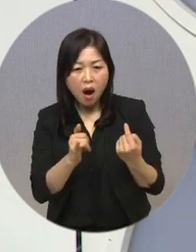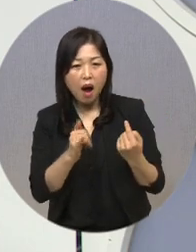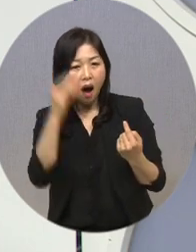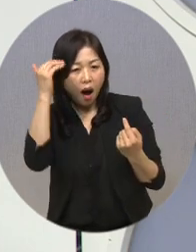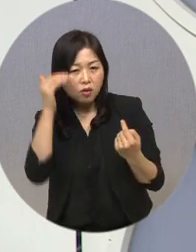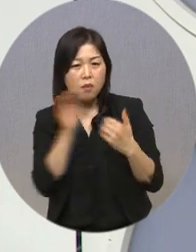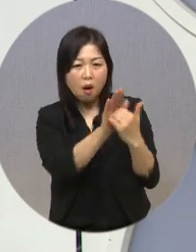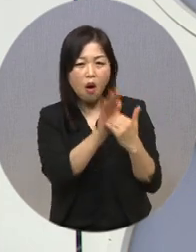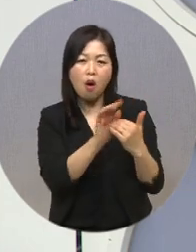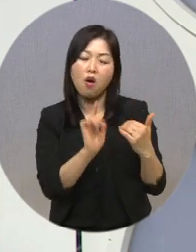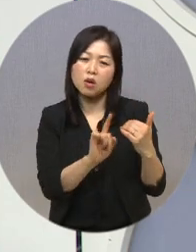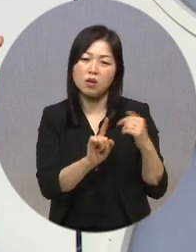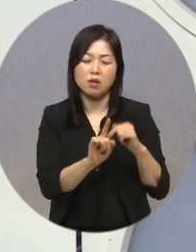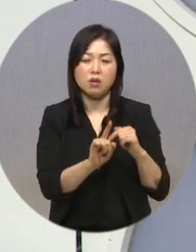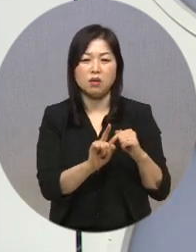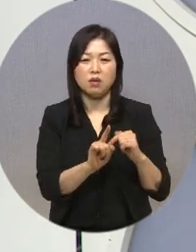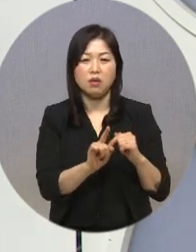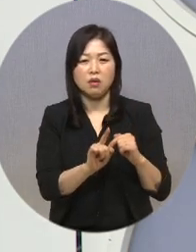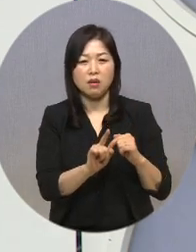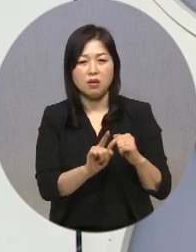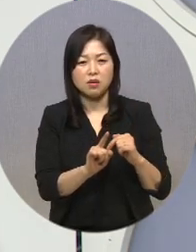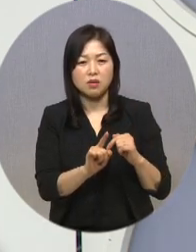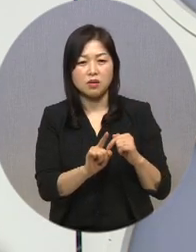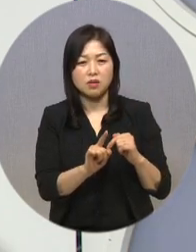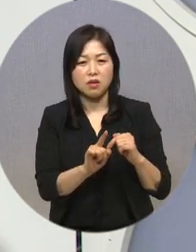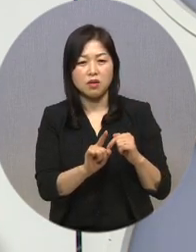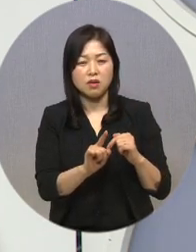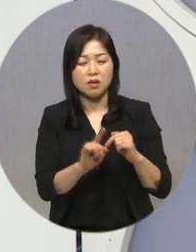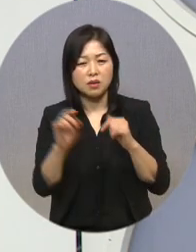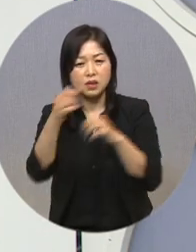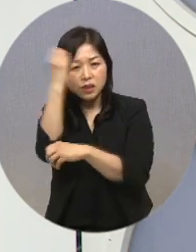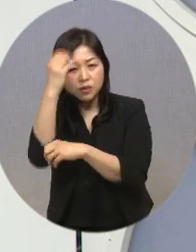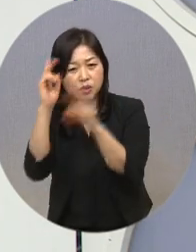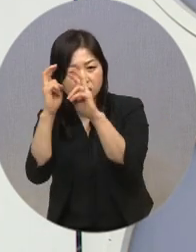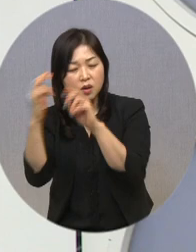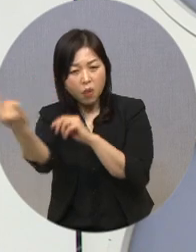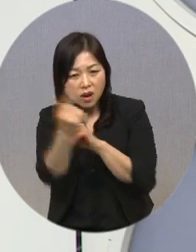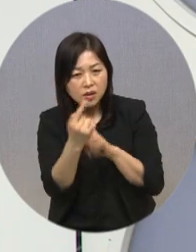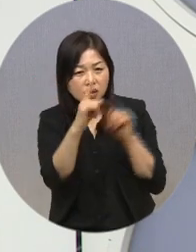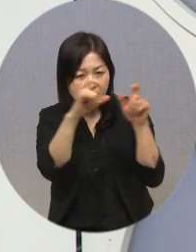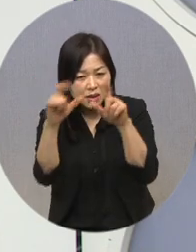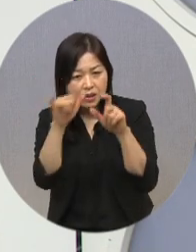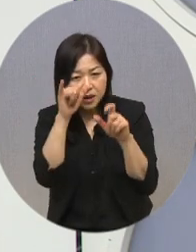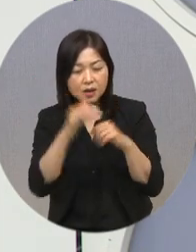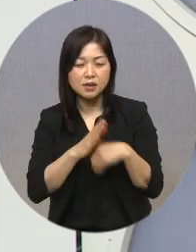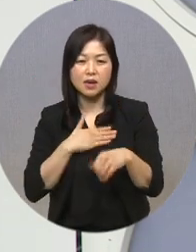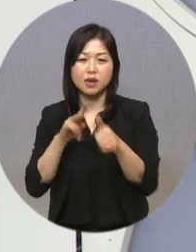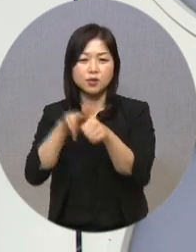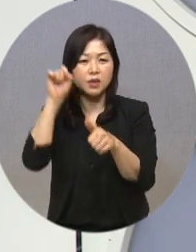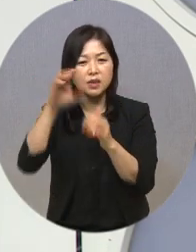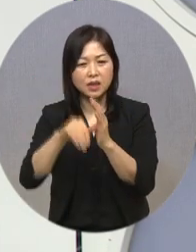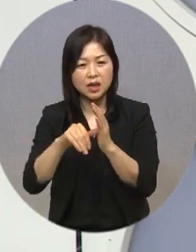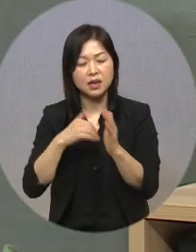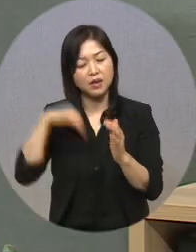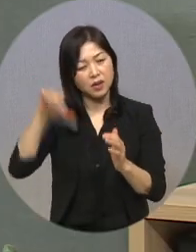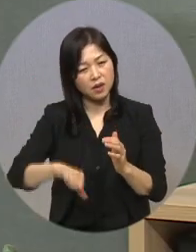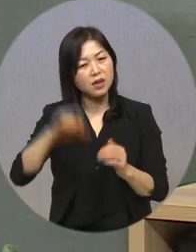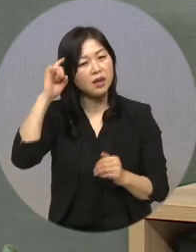짓이냐 이랬더니 신문사에서 확 모여서 사진을 찍고 그때 내가 출마했을 텐데 이제 틀렸구나